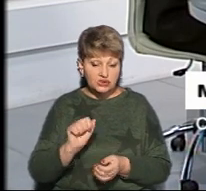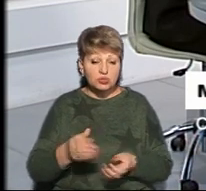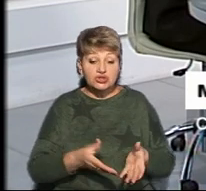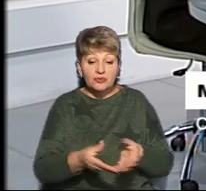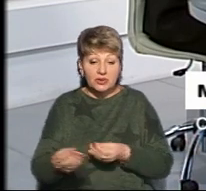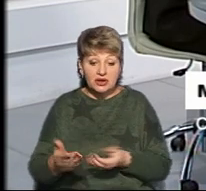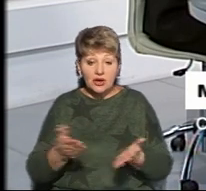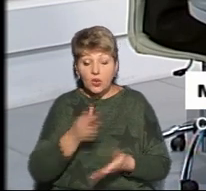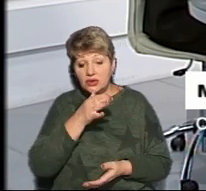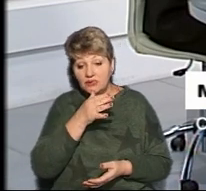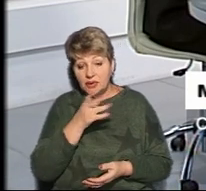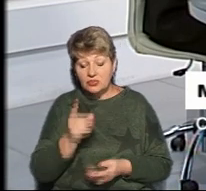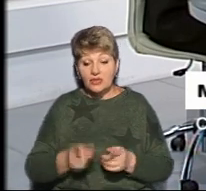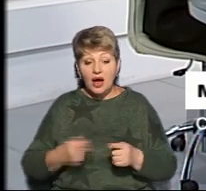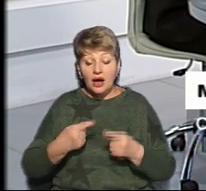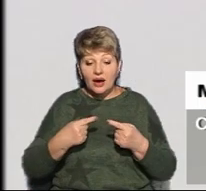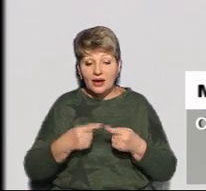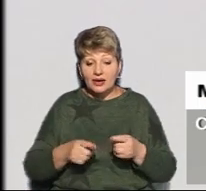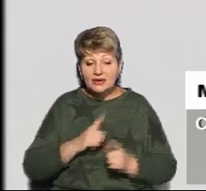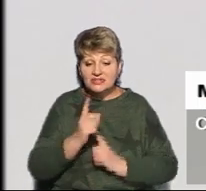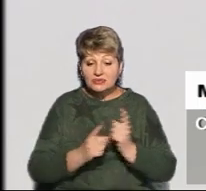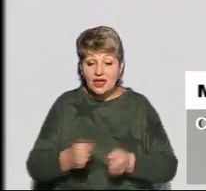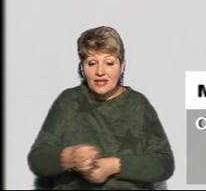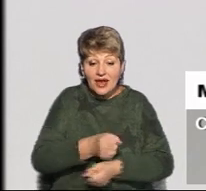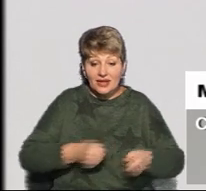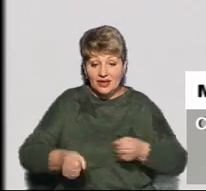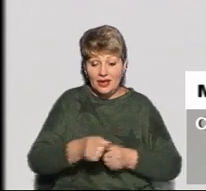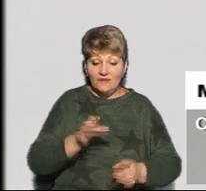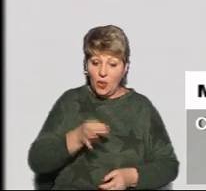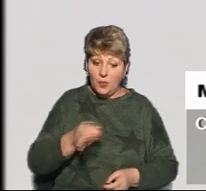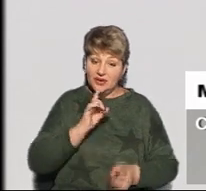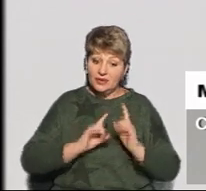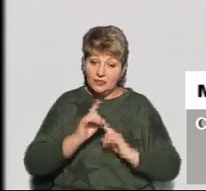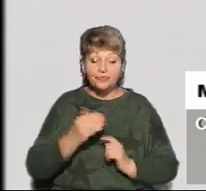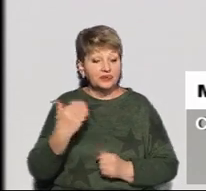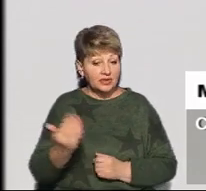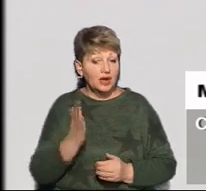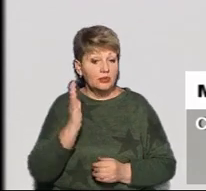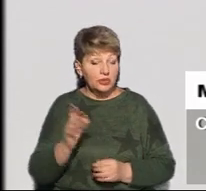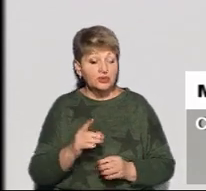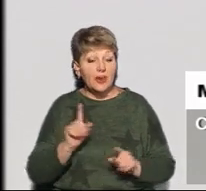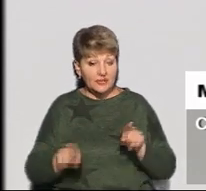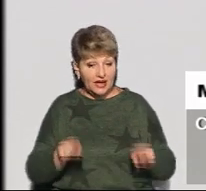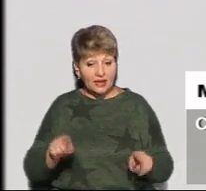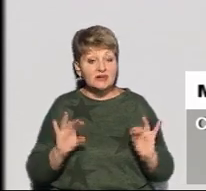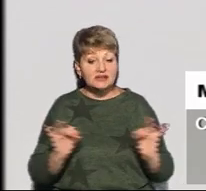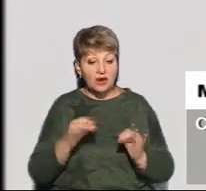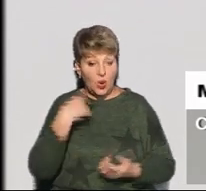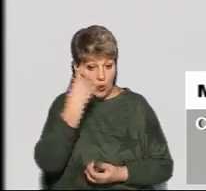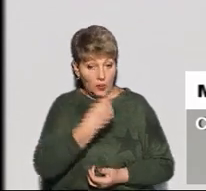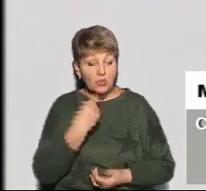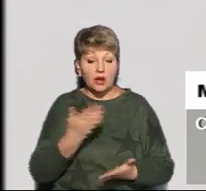якийсь час на конфігурацію в обласній раді. Але в будь-якому разі буде цікаво. Там буде, безумовно, декілька дуже цікавих облич, яким